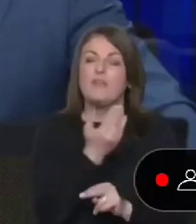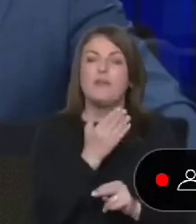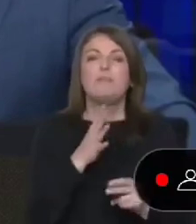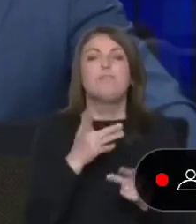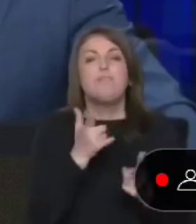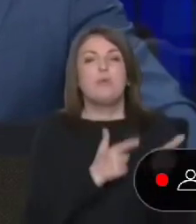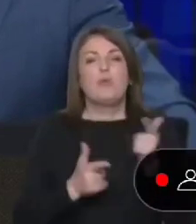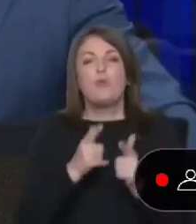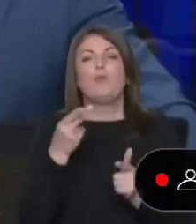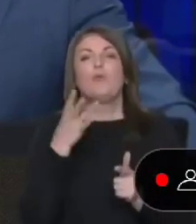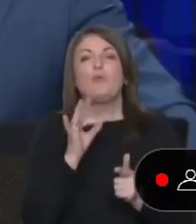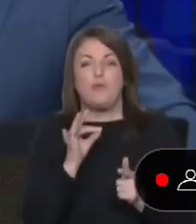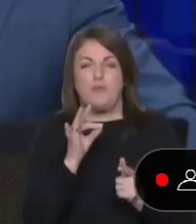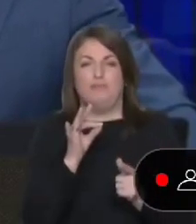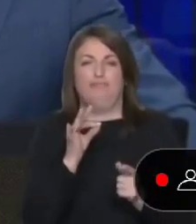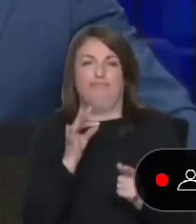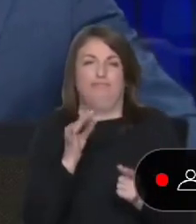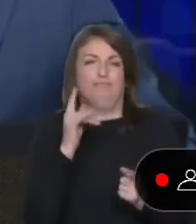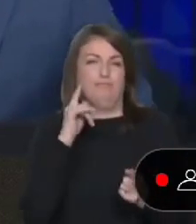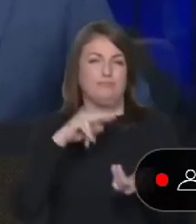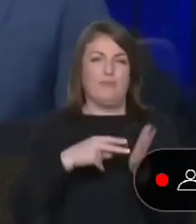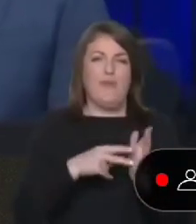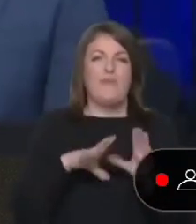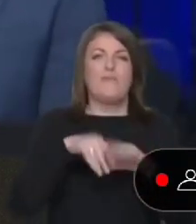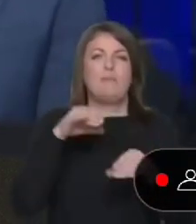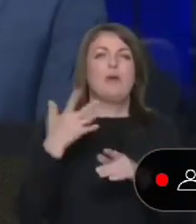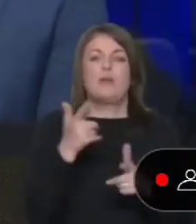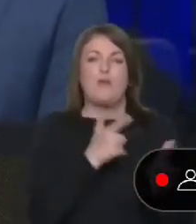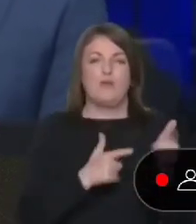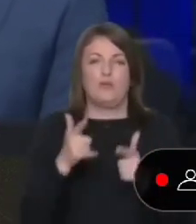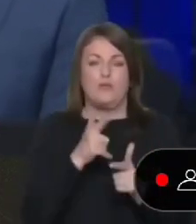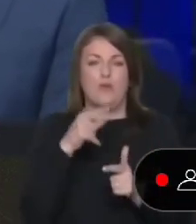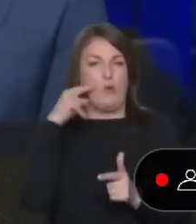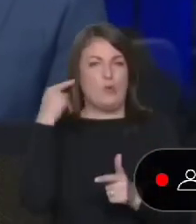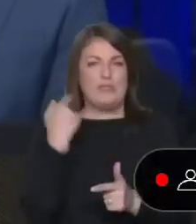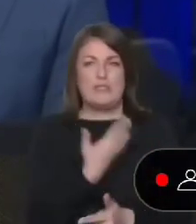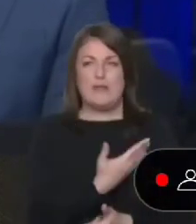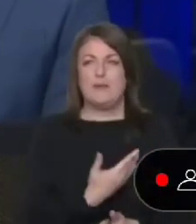власне підготовку до псевдо виборів які готові Росія